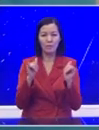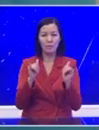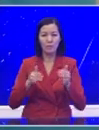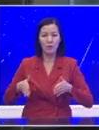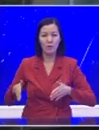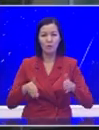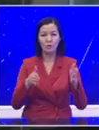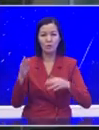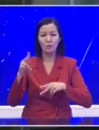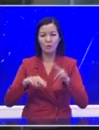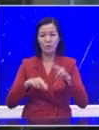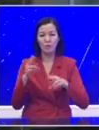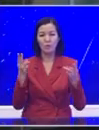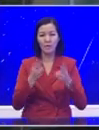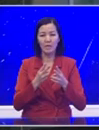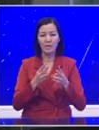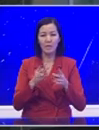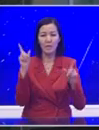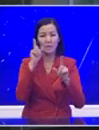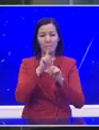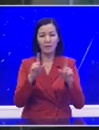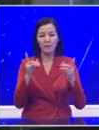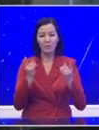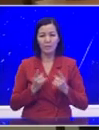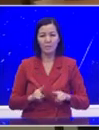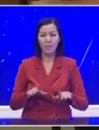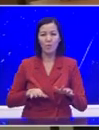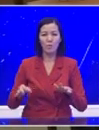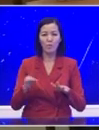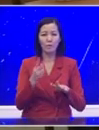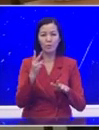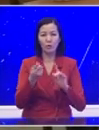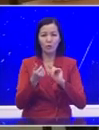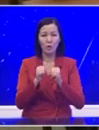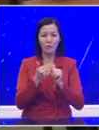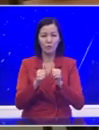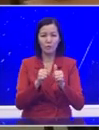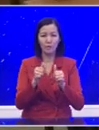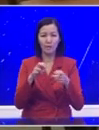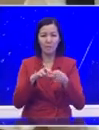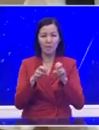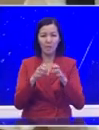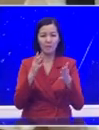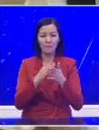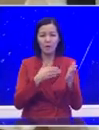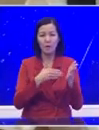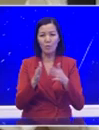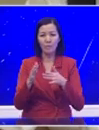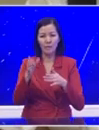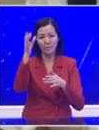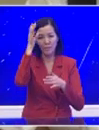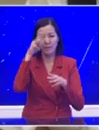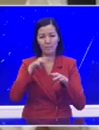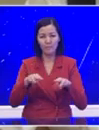салу керек. Мектеп демекші, демографиялық көрсеткіші жоғары облысымызда 3 ауысымда мектеп проблемасы бар. Оны жоюға білім